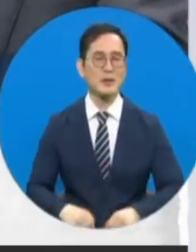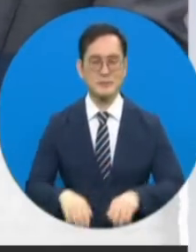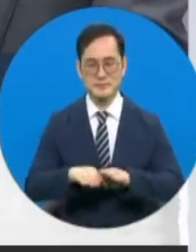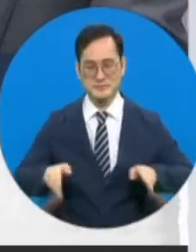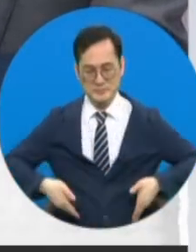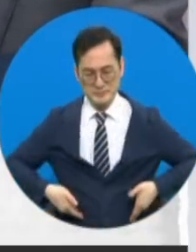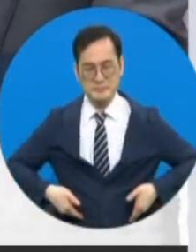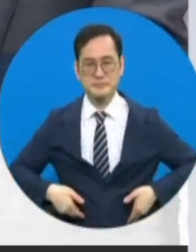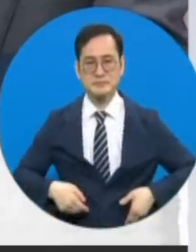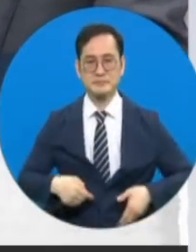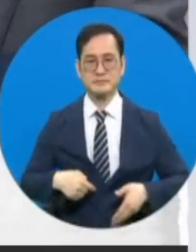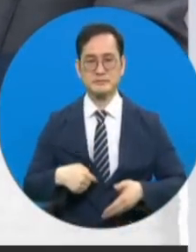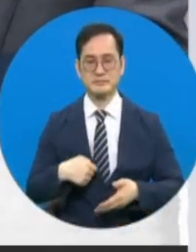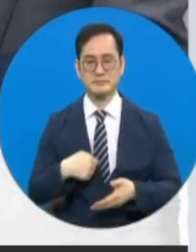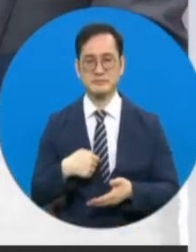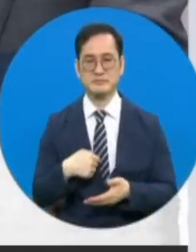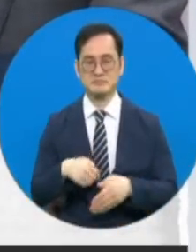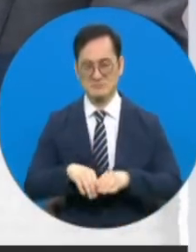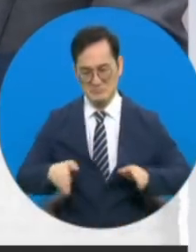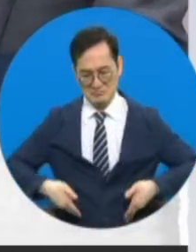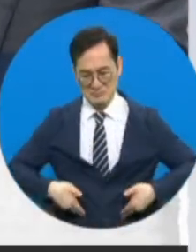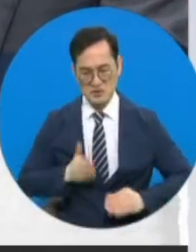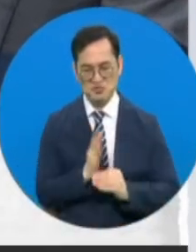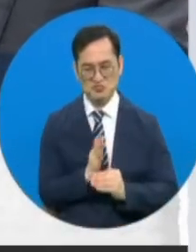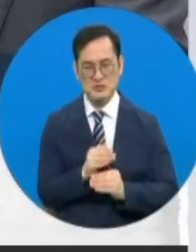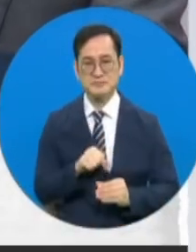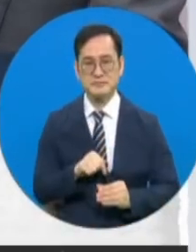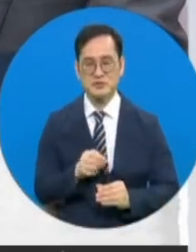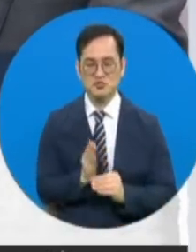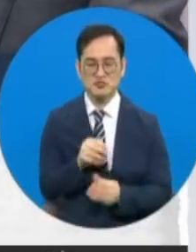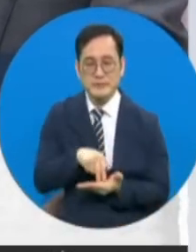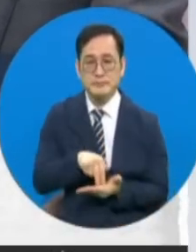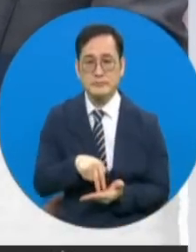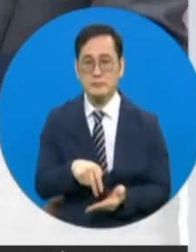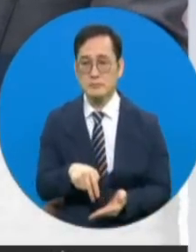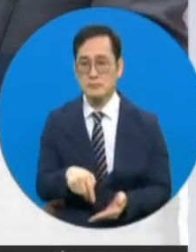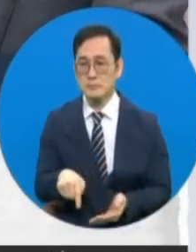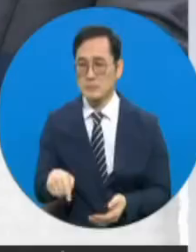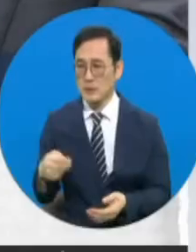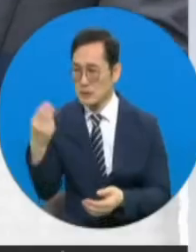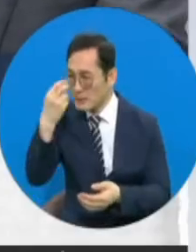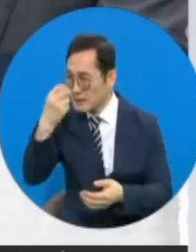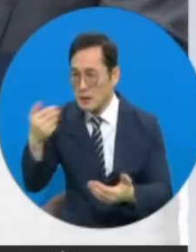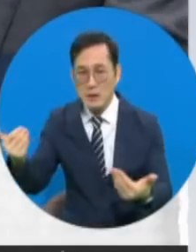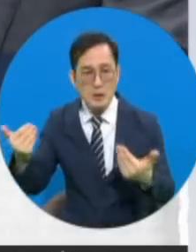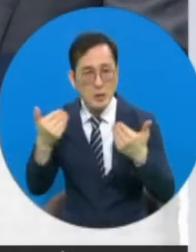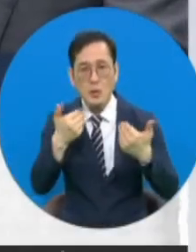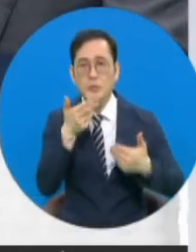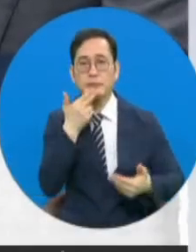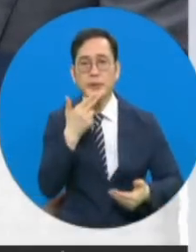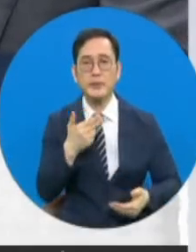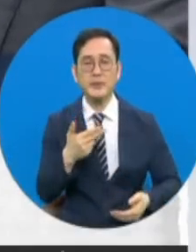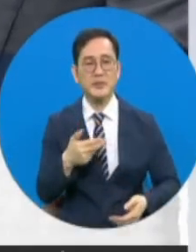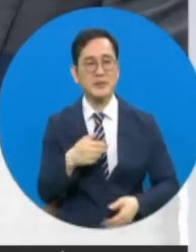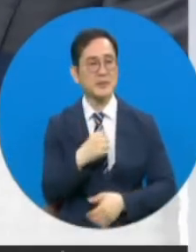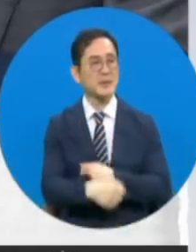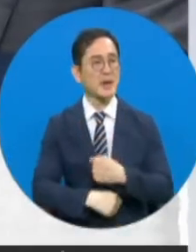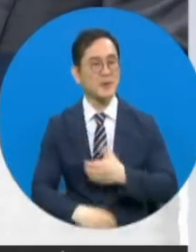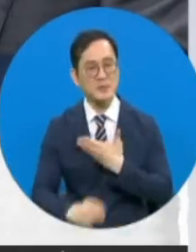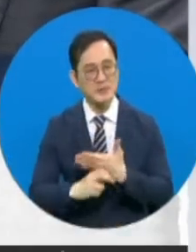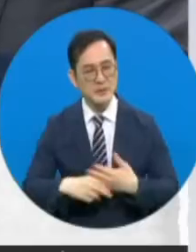속에서 스스로 깨끗하게 해야 되는데도 불구하고 썩어 있었다 보면 저런 성관위에다가 어떤 선거